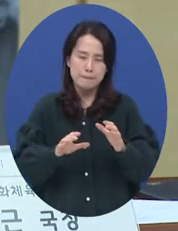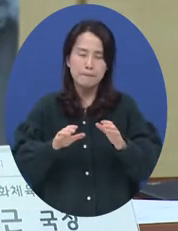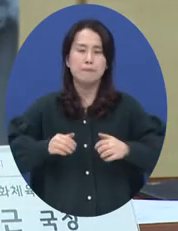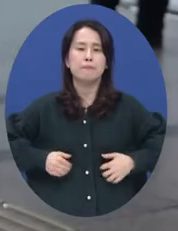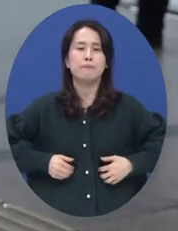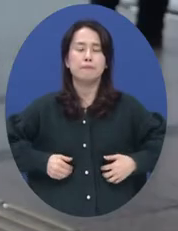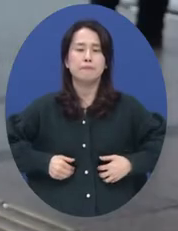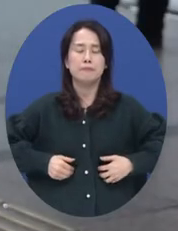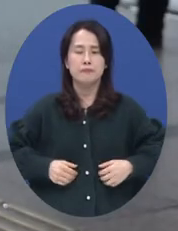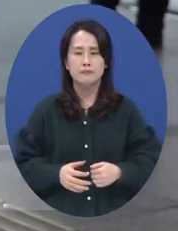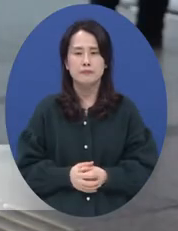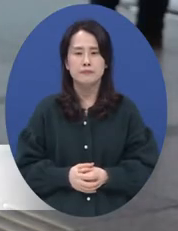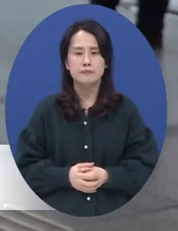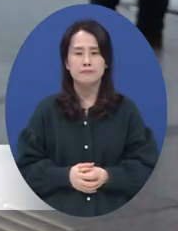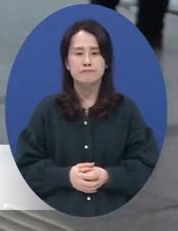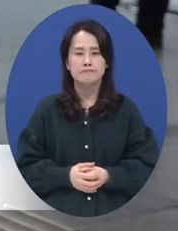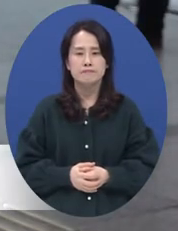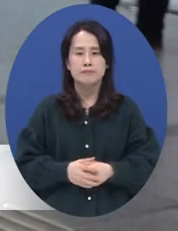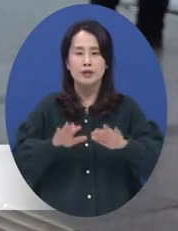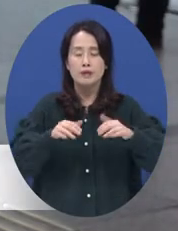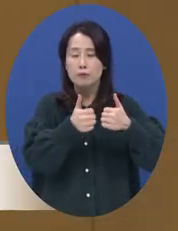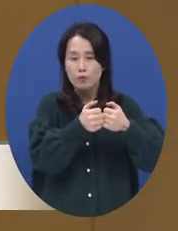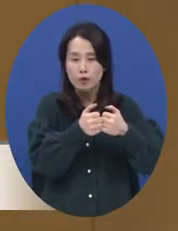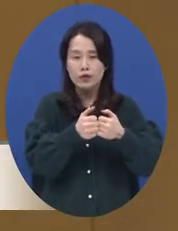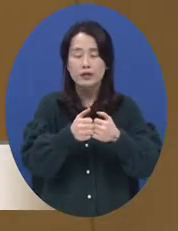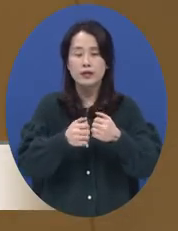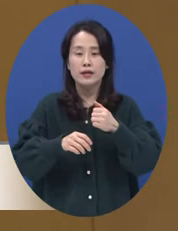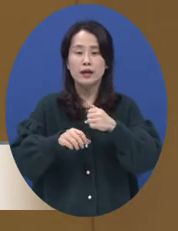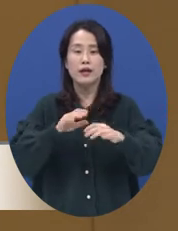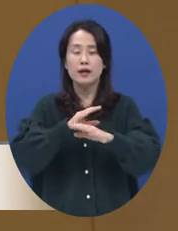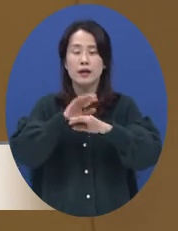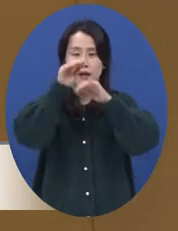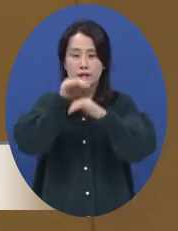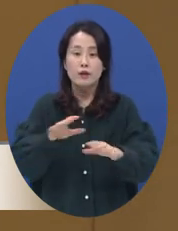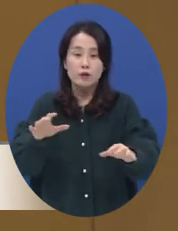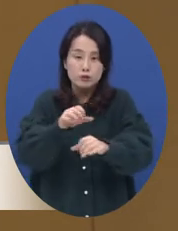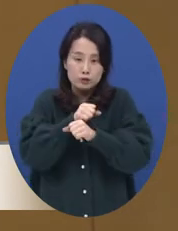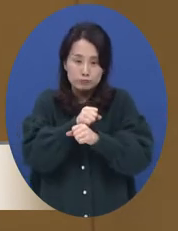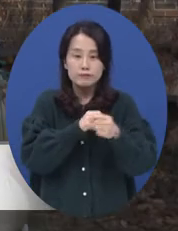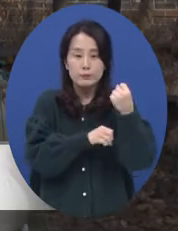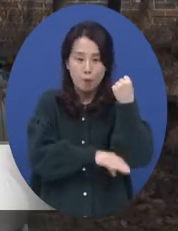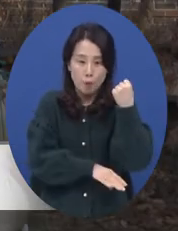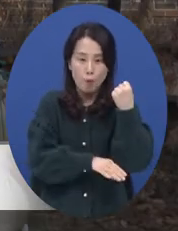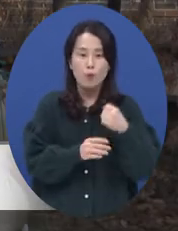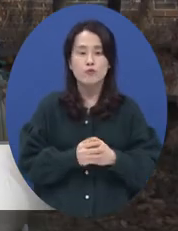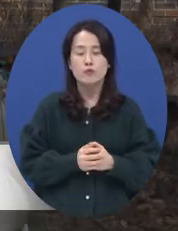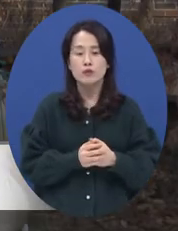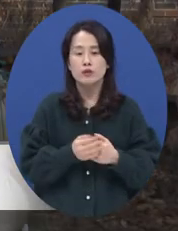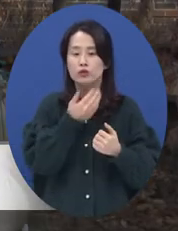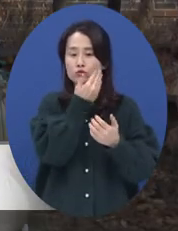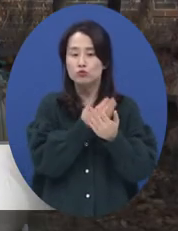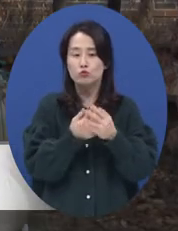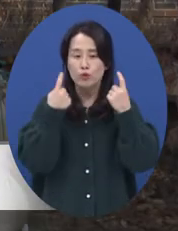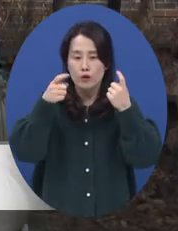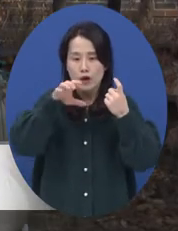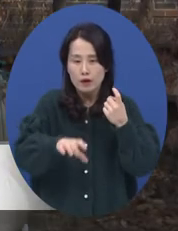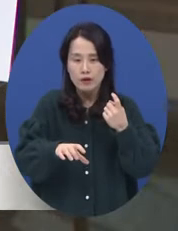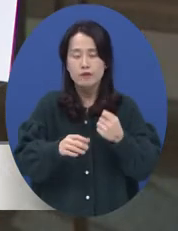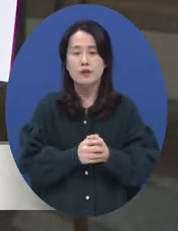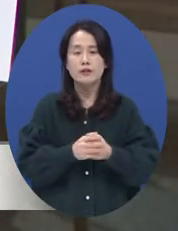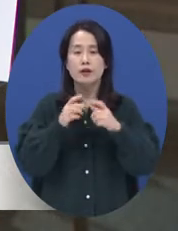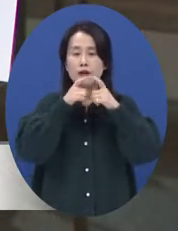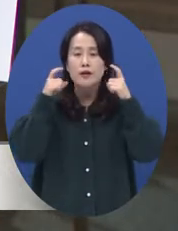생각을 합니다. 경기도는 이번 회의에서 나온 내용을 바탕으로 주요 관광 지점에 감염증 예방 안내 입간판을